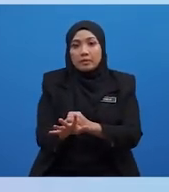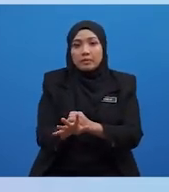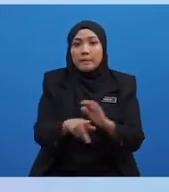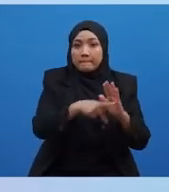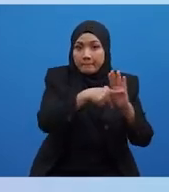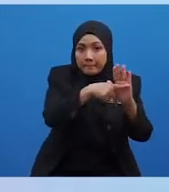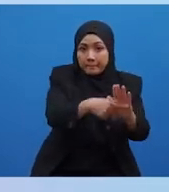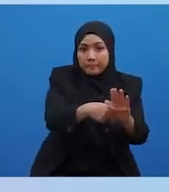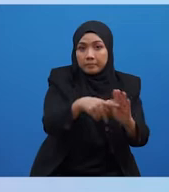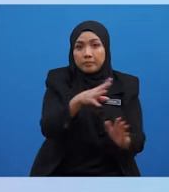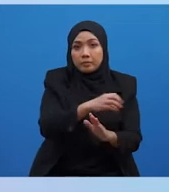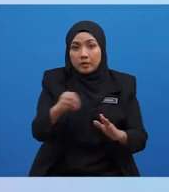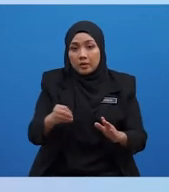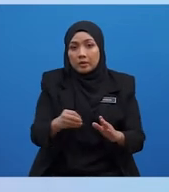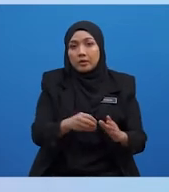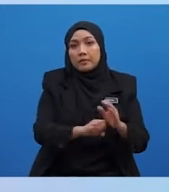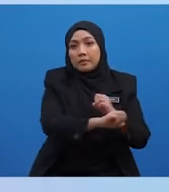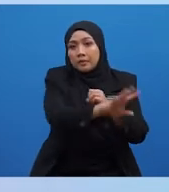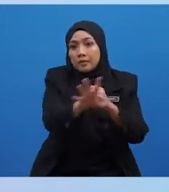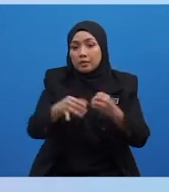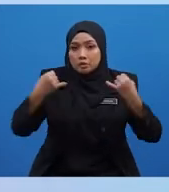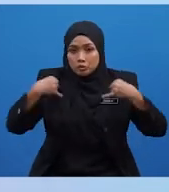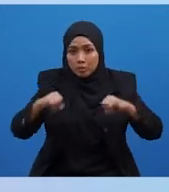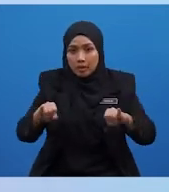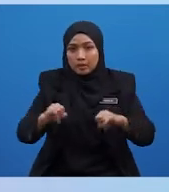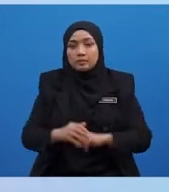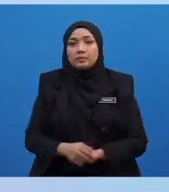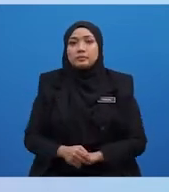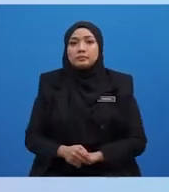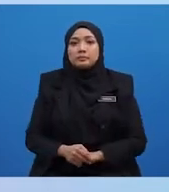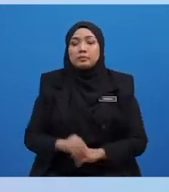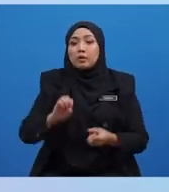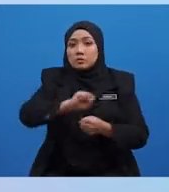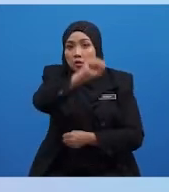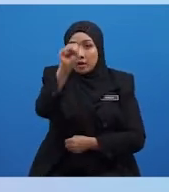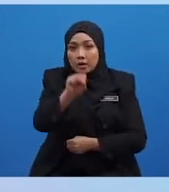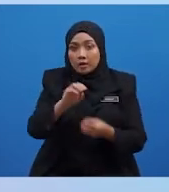Mari kita lihat soalan yang kedua pula. Murid-murid dah bersedia?